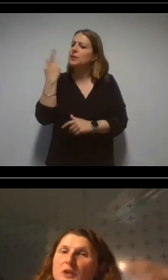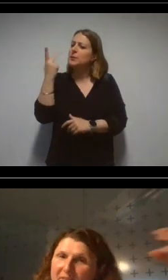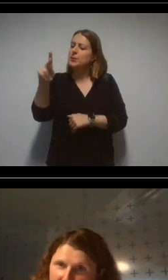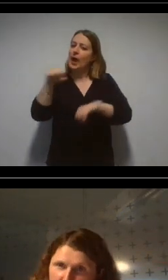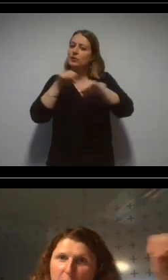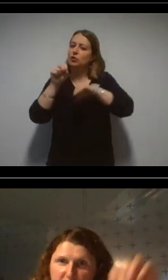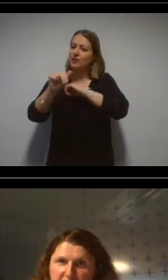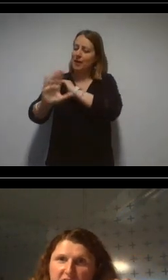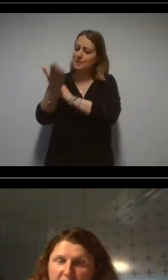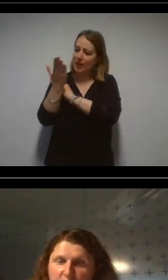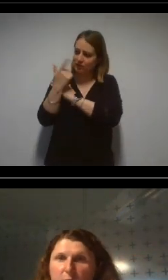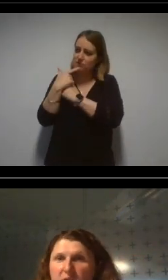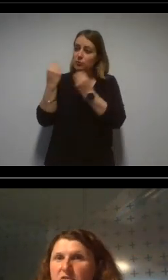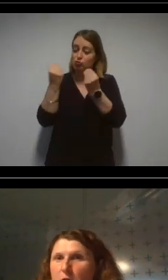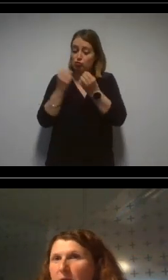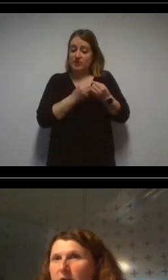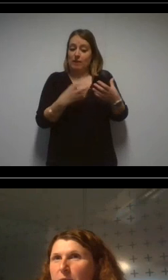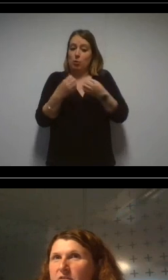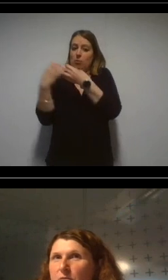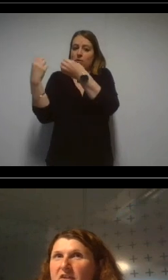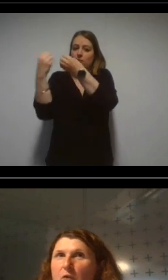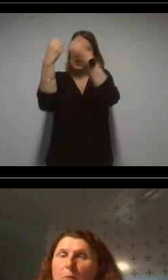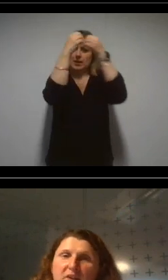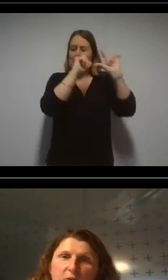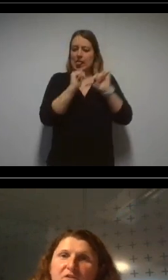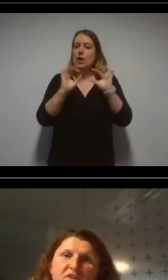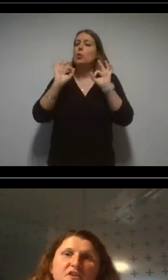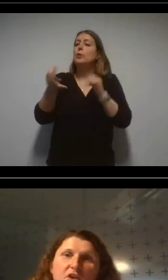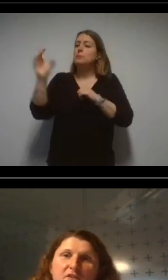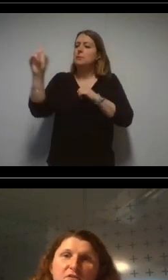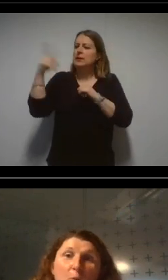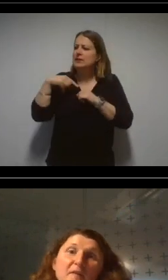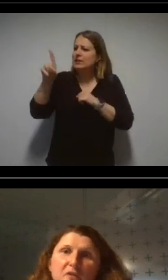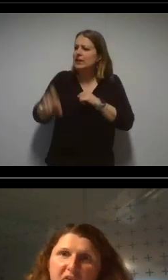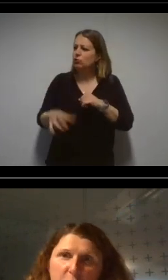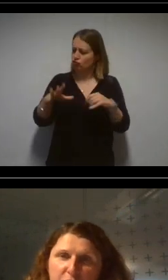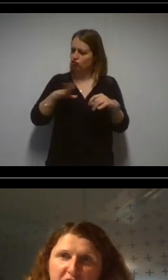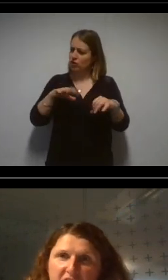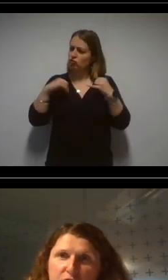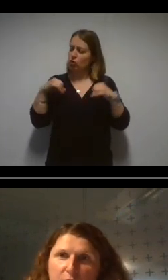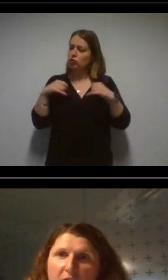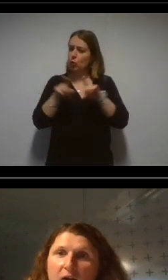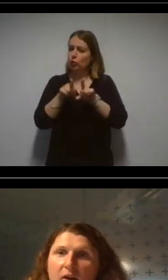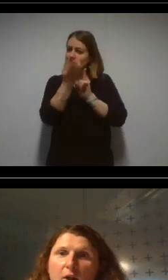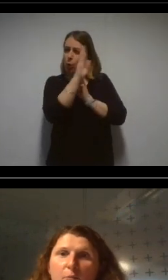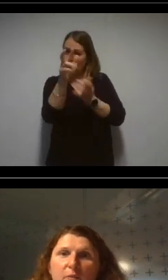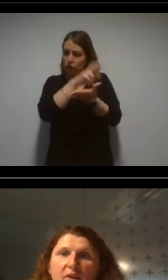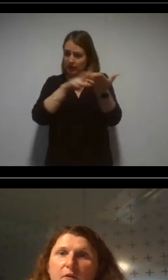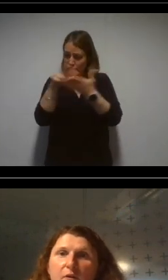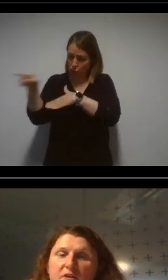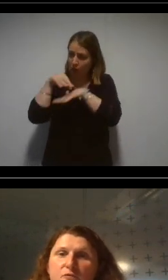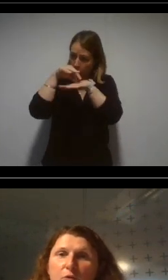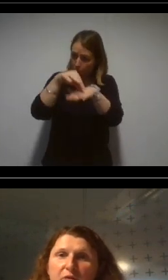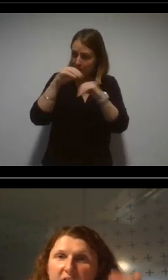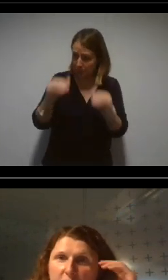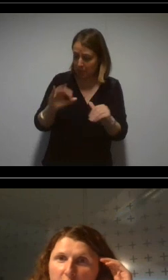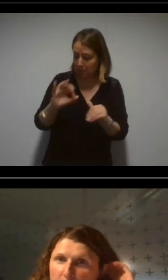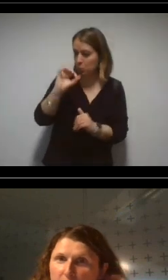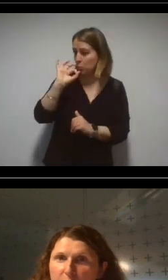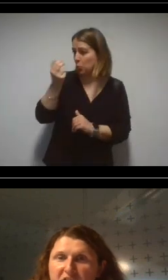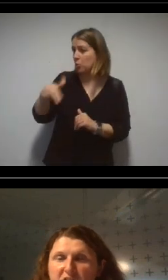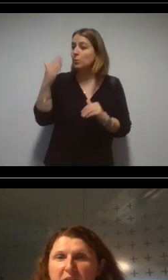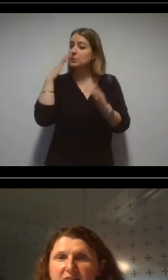du coup, vous les développez sur ces territoires, mais est-ce que par exemple, vous accompagnez aussi des jeunes qui ne sont pas forcément sur ces régions-là, mais qui vous